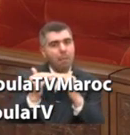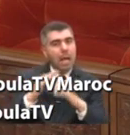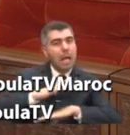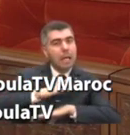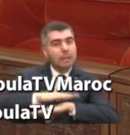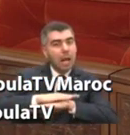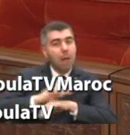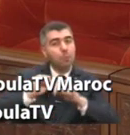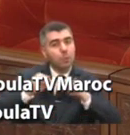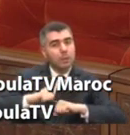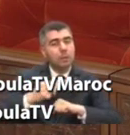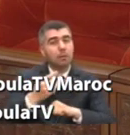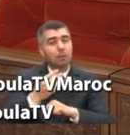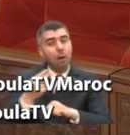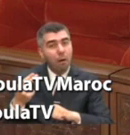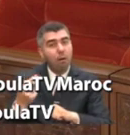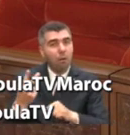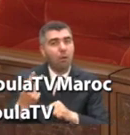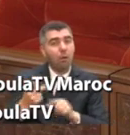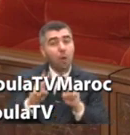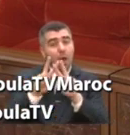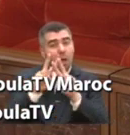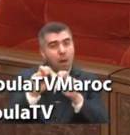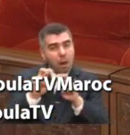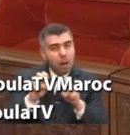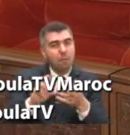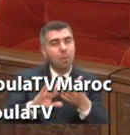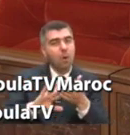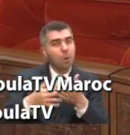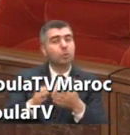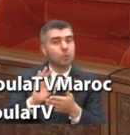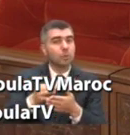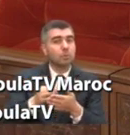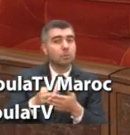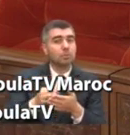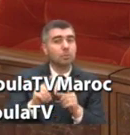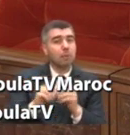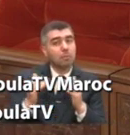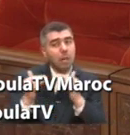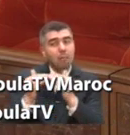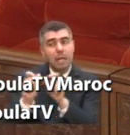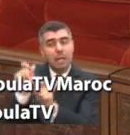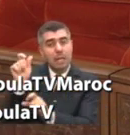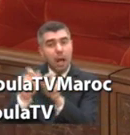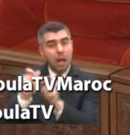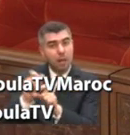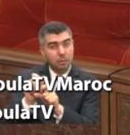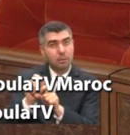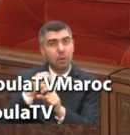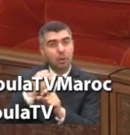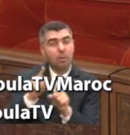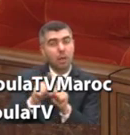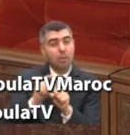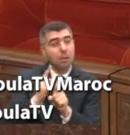التسعيرة هذه، ولكن كذلك كل آليات ديال المراقبة وديال الضبط ديال العلاقة بين المواطن، لأن المواطن خصو يكون في